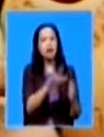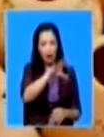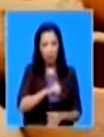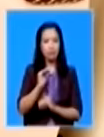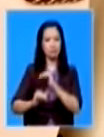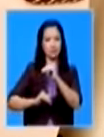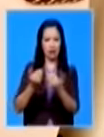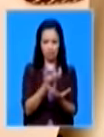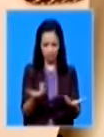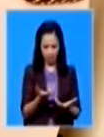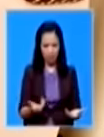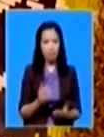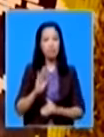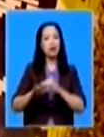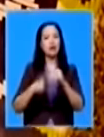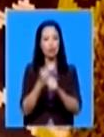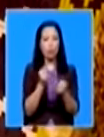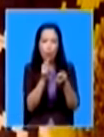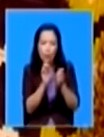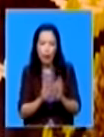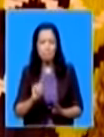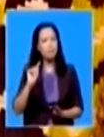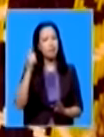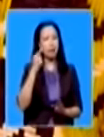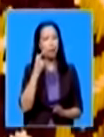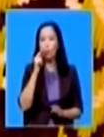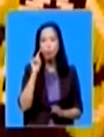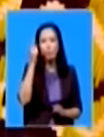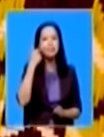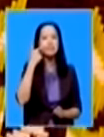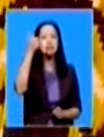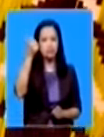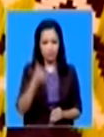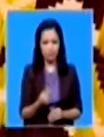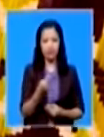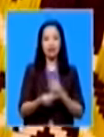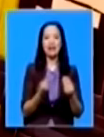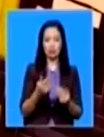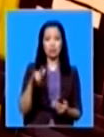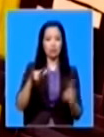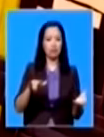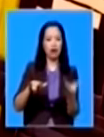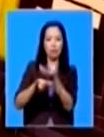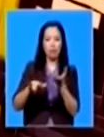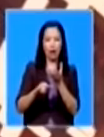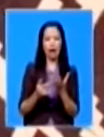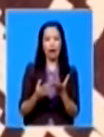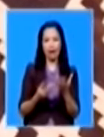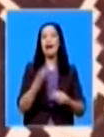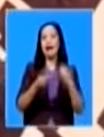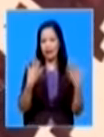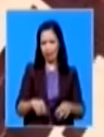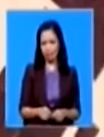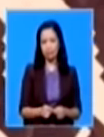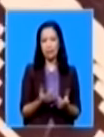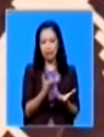ผลิตมันต่างกันอยู่แล้วเอามาทำออกแบบให้มันทันสมัยโมเดิร์นหน่อยมันตอนนี้มันขึ้นไปขายเครื่องบินแล้วประมาณเกือบร้อยอย่างร้อยชิ้นนะกำลัง